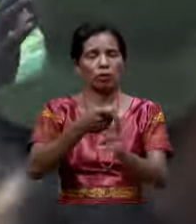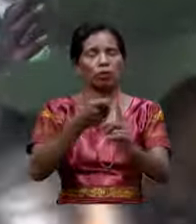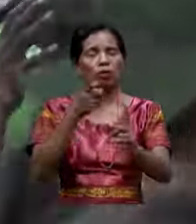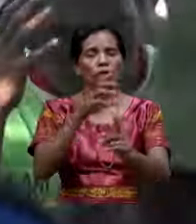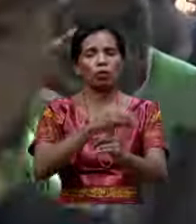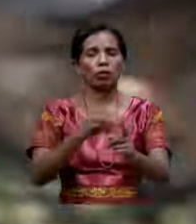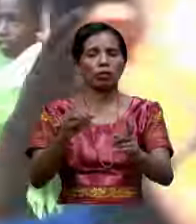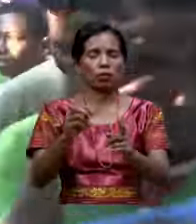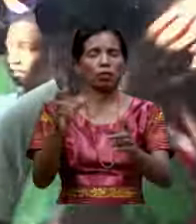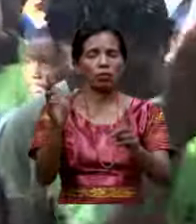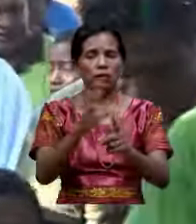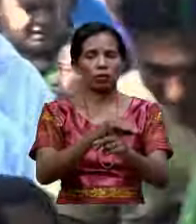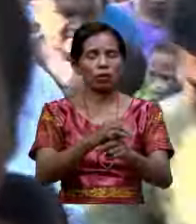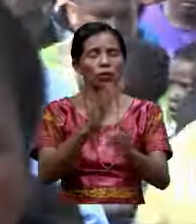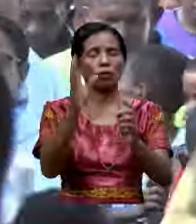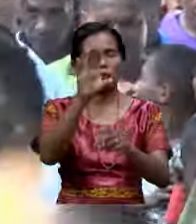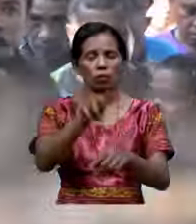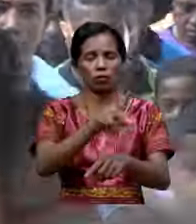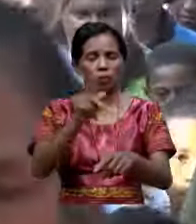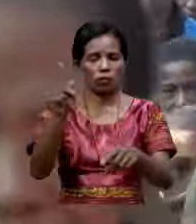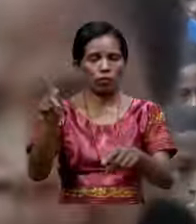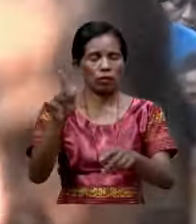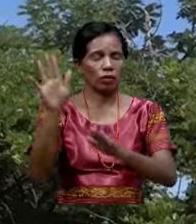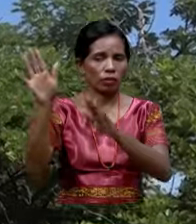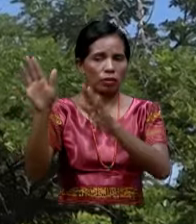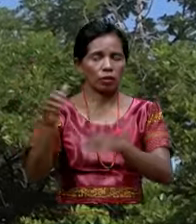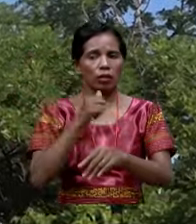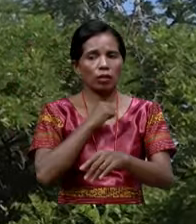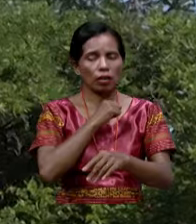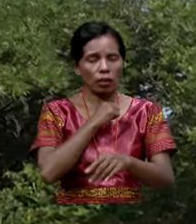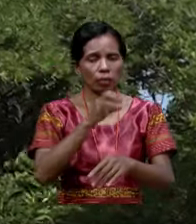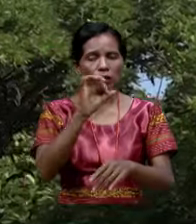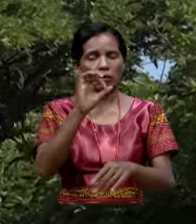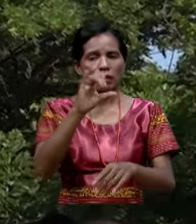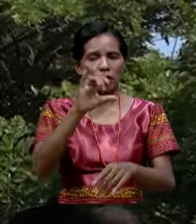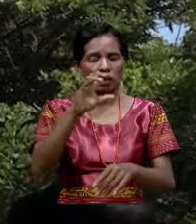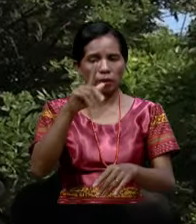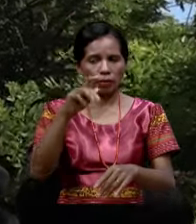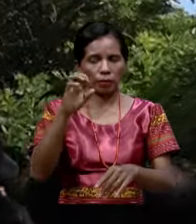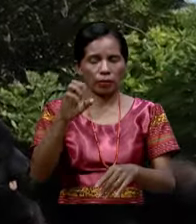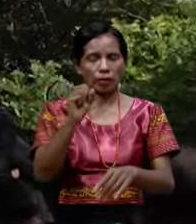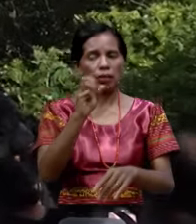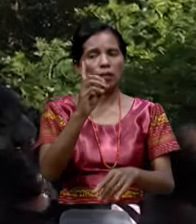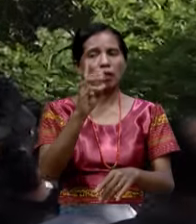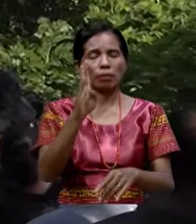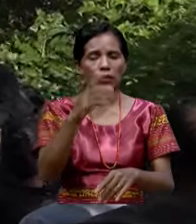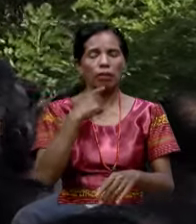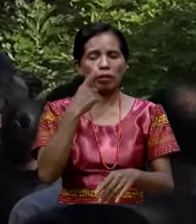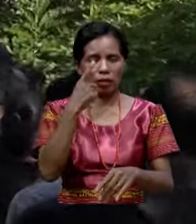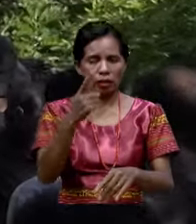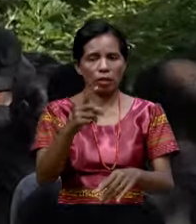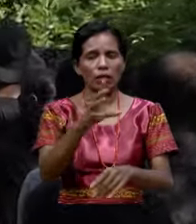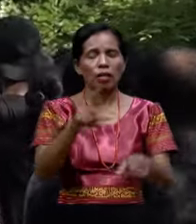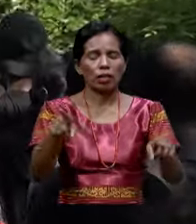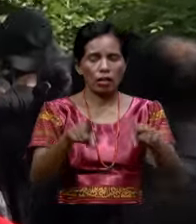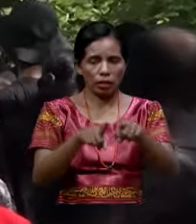cross tolu ia foho tutun, maske klima manas. Amu celebrante Filipe Cardoso Sarmento SDB Hateten via sakra ne nudar